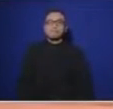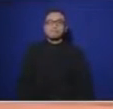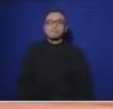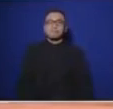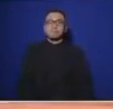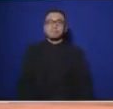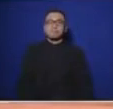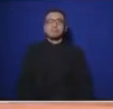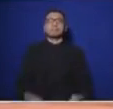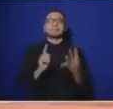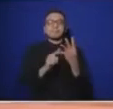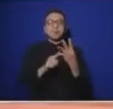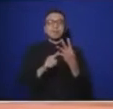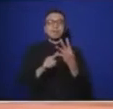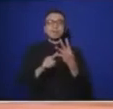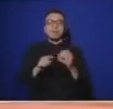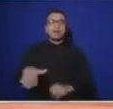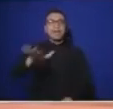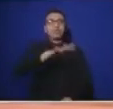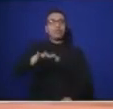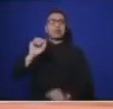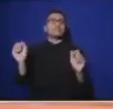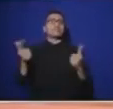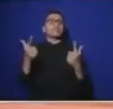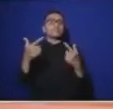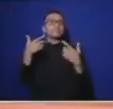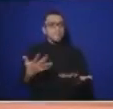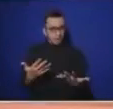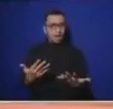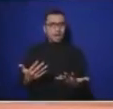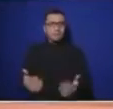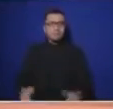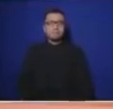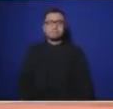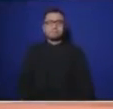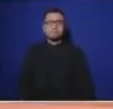lingkungan hidup, mohon tenang. Di bidang lingkungan hidup,